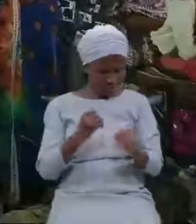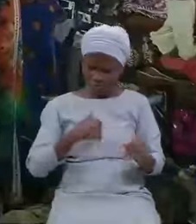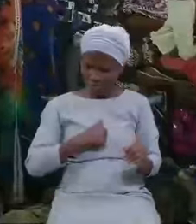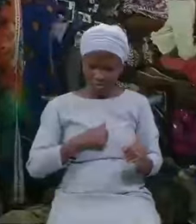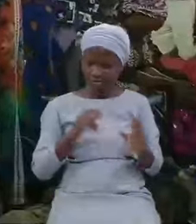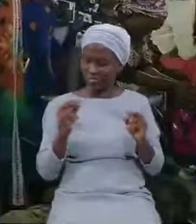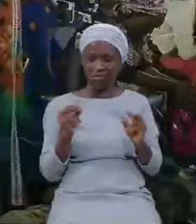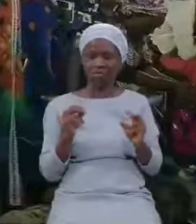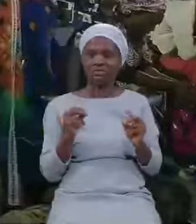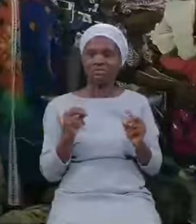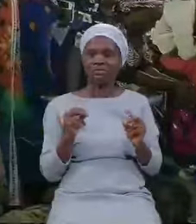Je viens à toi